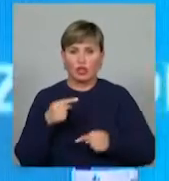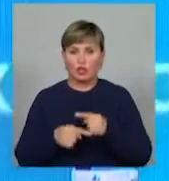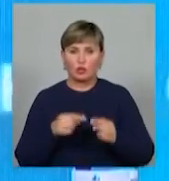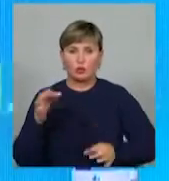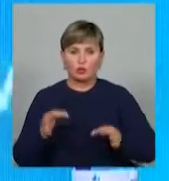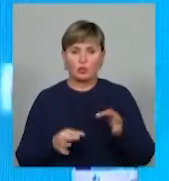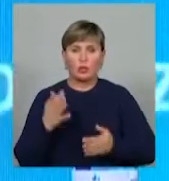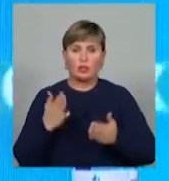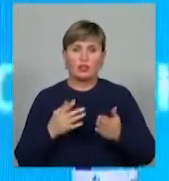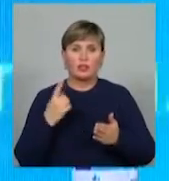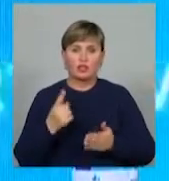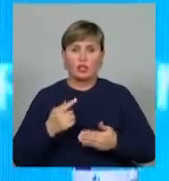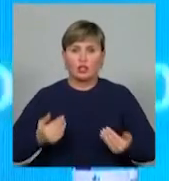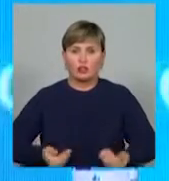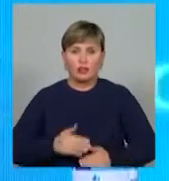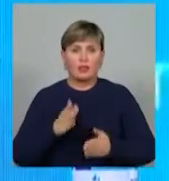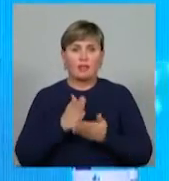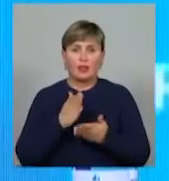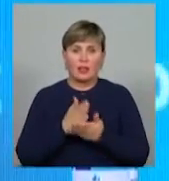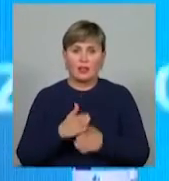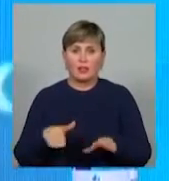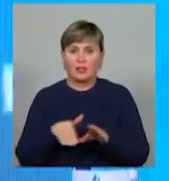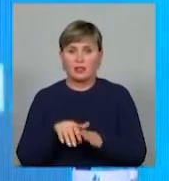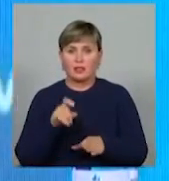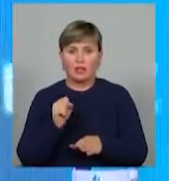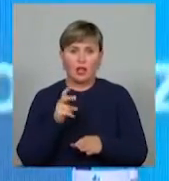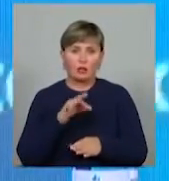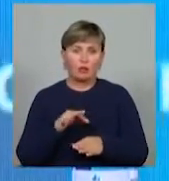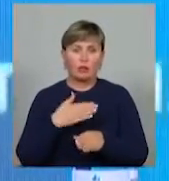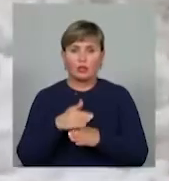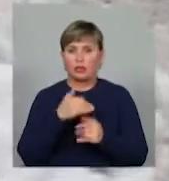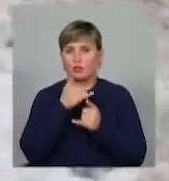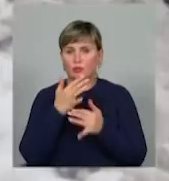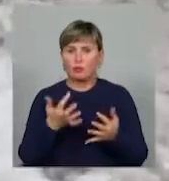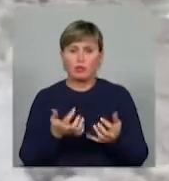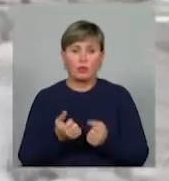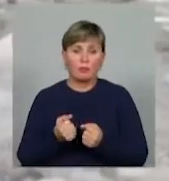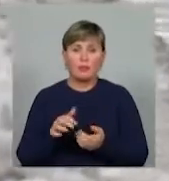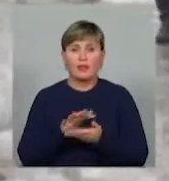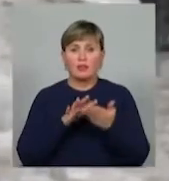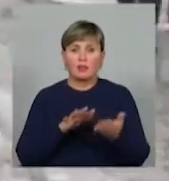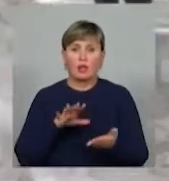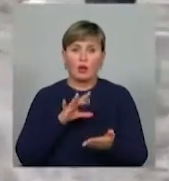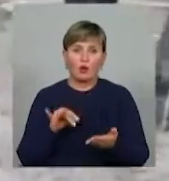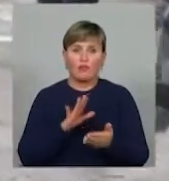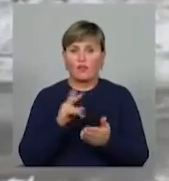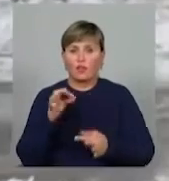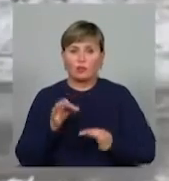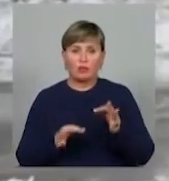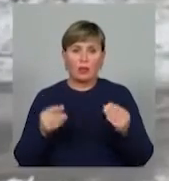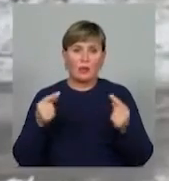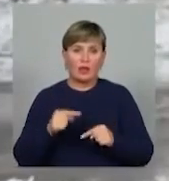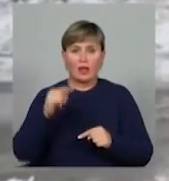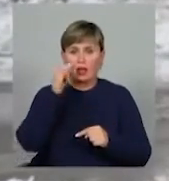если единственное жилье и не является залогом культуры не смогут на него претендовать заявление о применении внесудебного банкротства